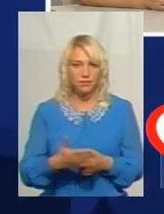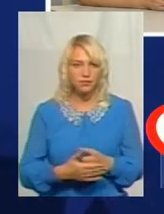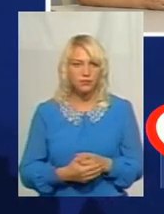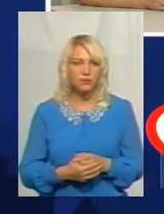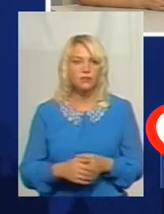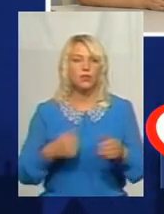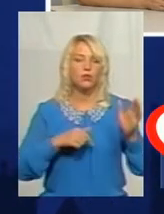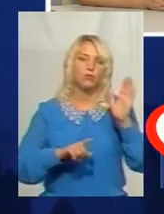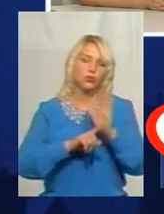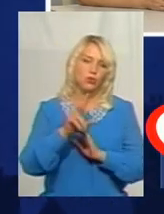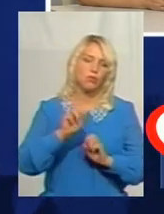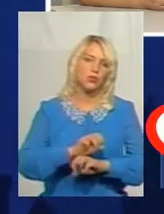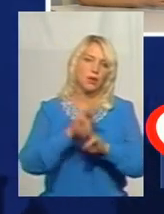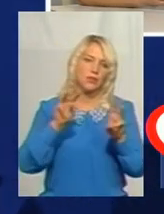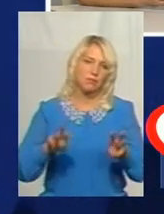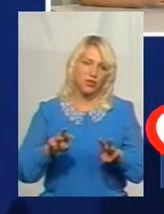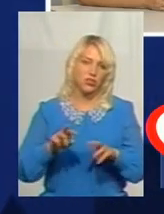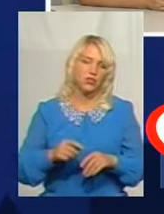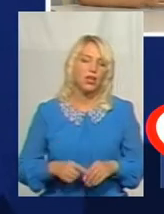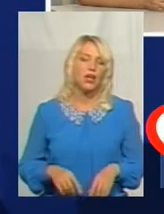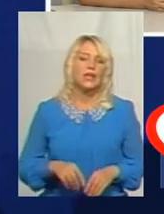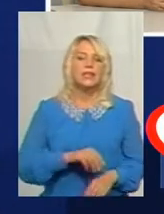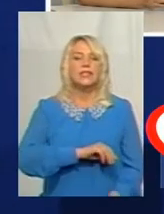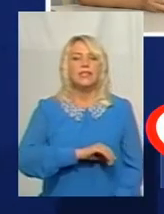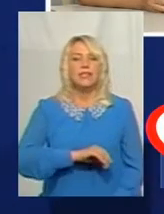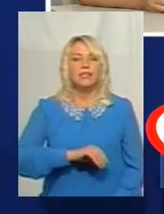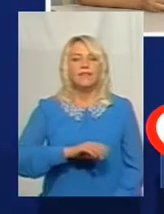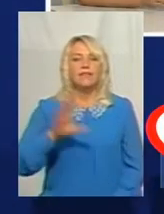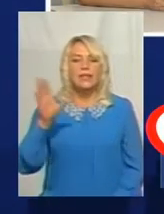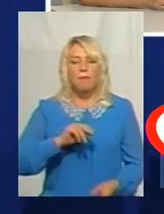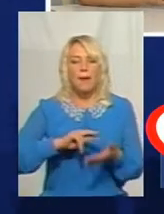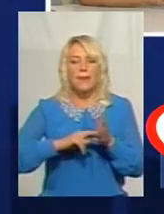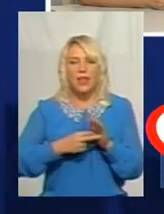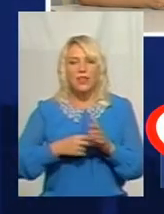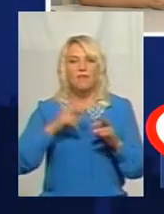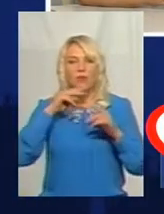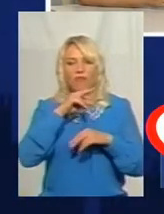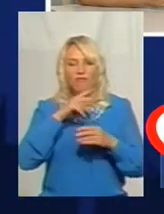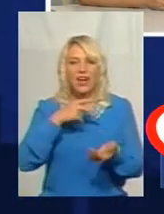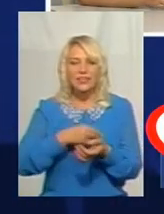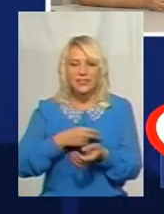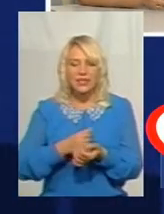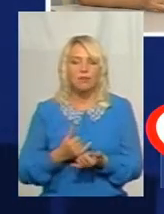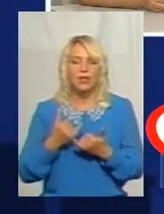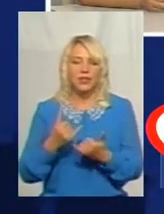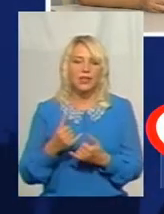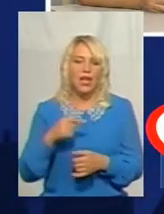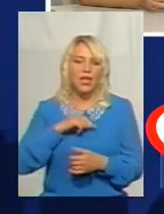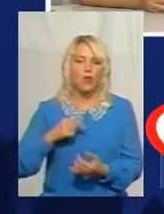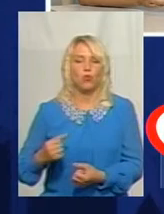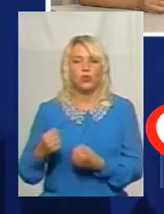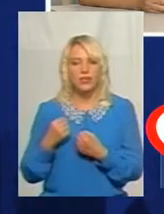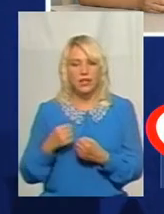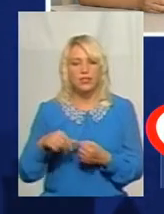Я почну спочатку про забезпеченість. Всіма плановими вакцинами для імунізації відповідно до календаря щеплень